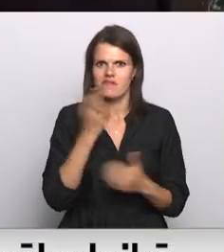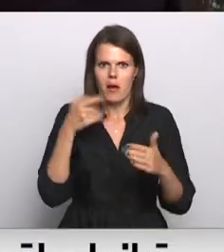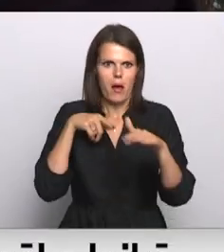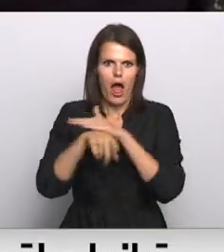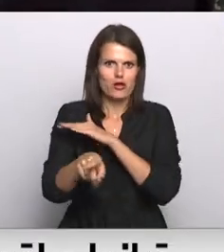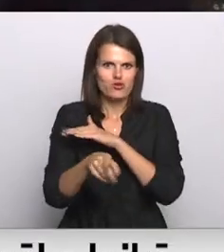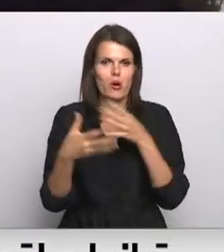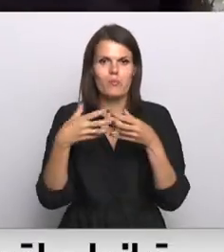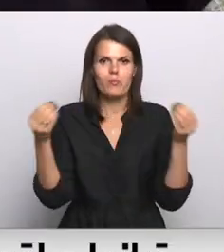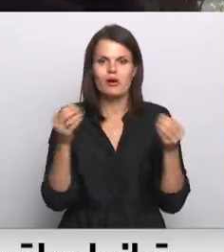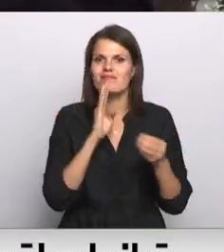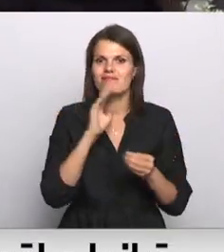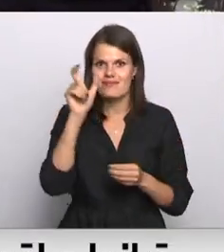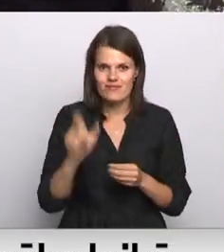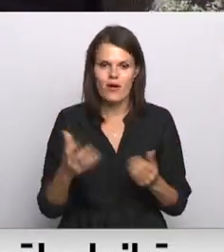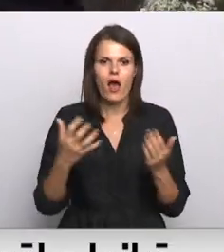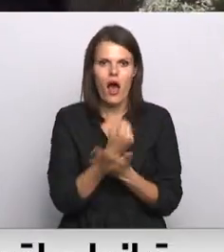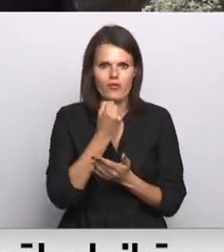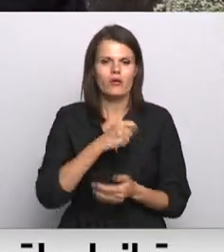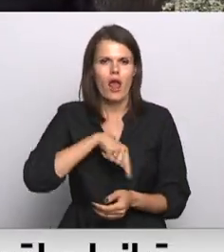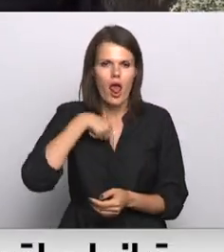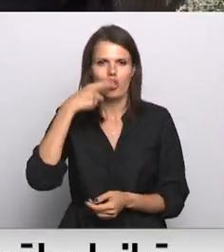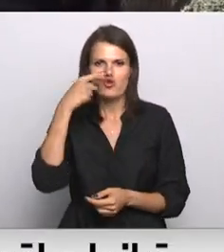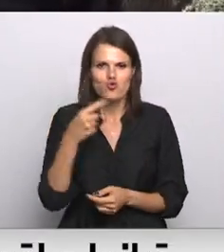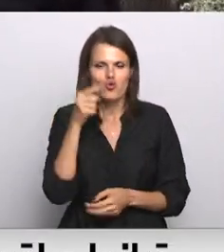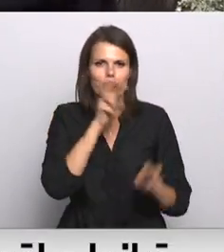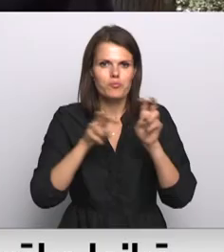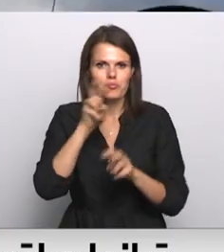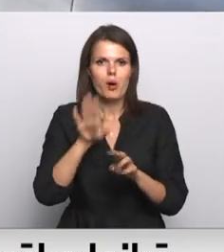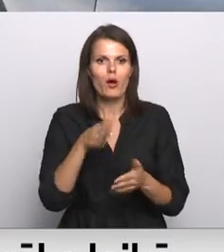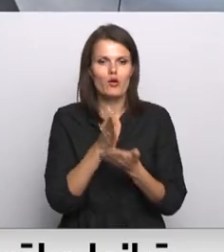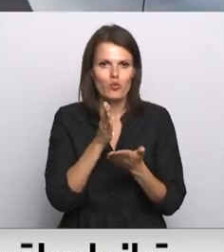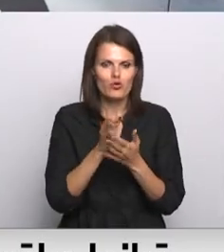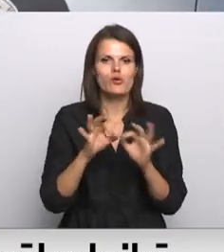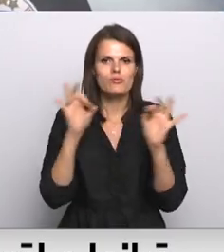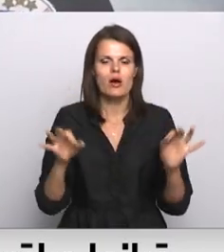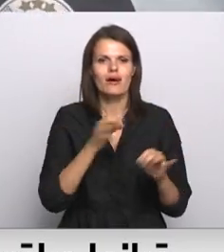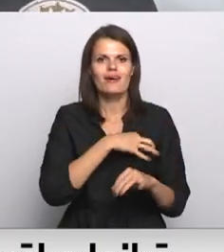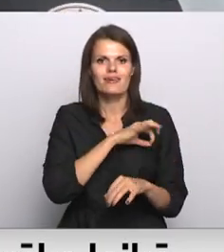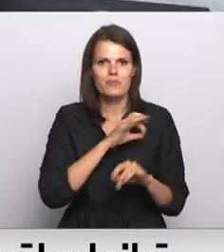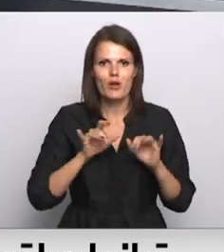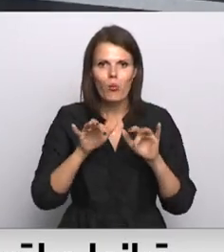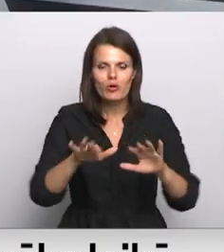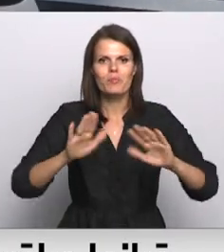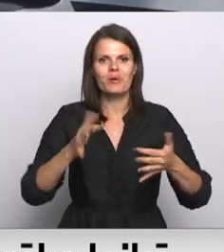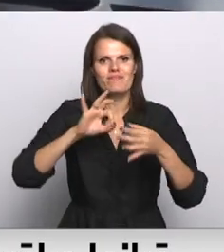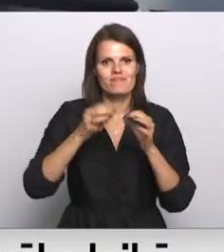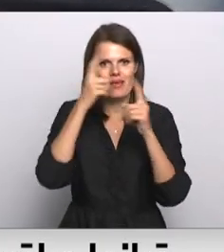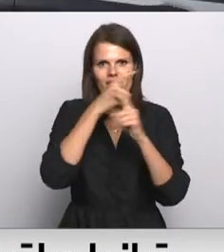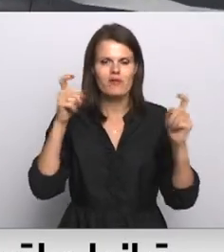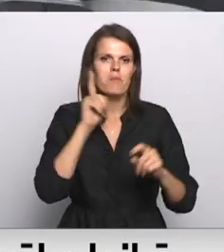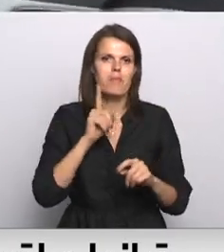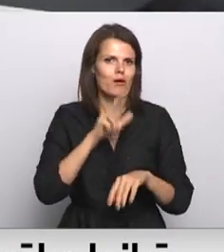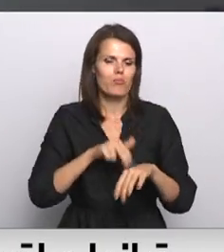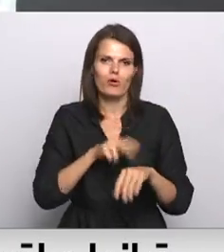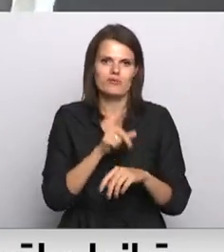kur. Pazudušo policija atrada pēc vairākām stundām. Par notikušo ierosināts krimināla process, taču sīkāk informāciju pagaidām